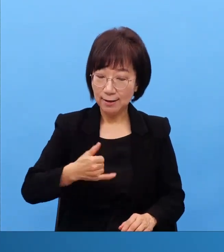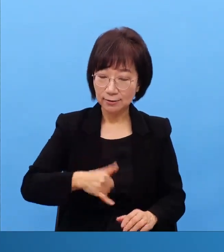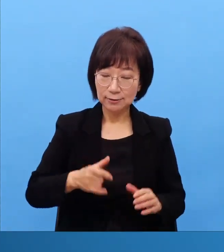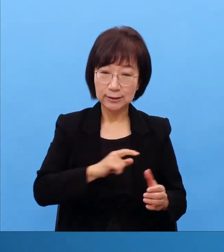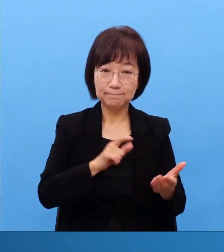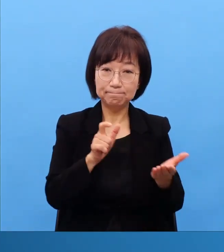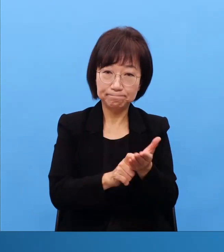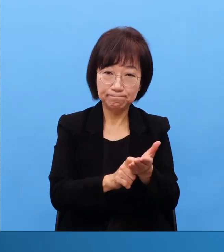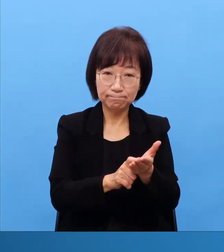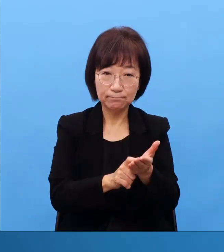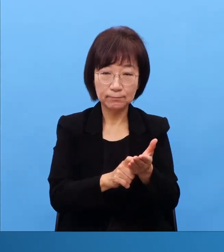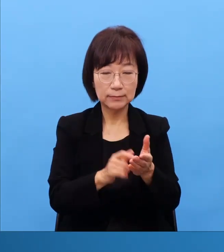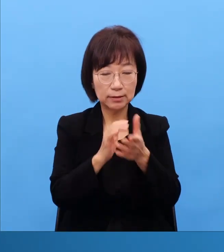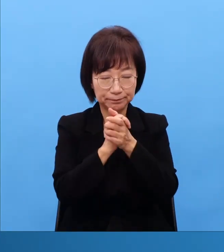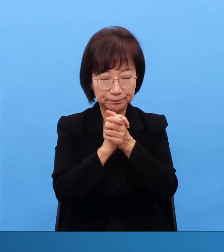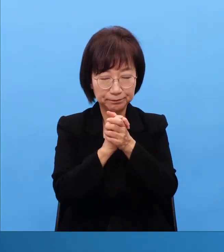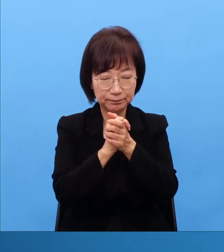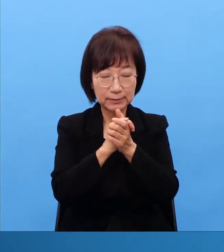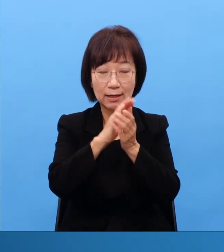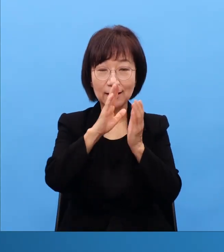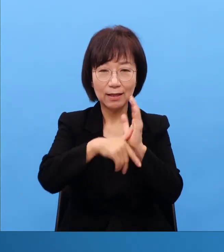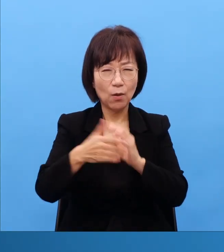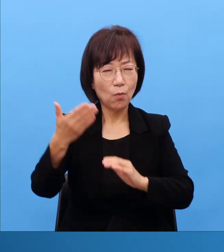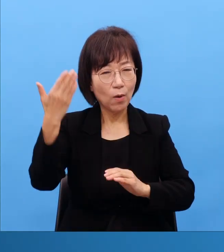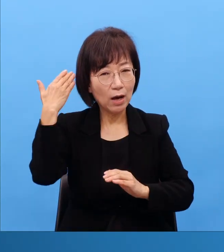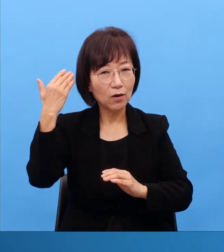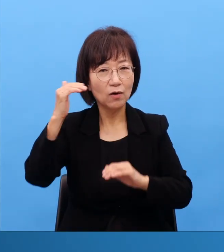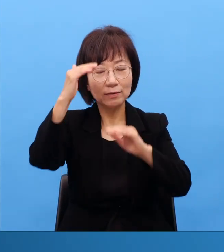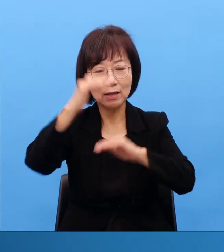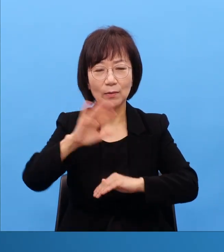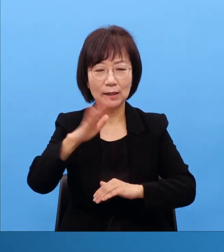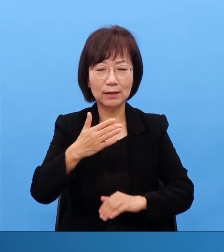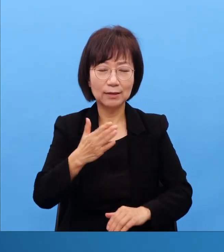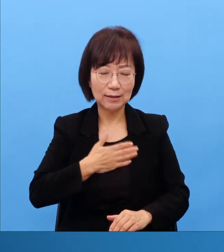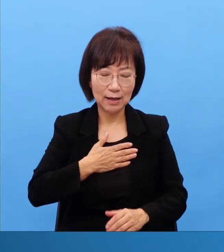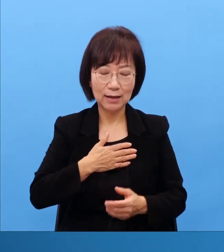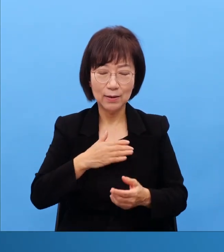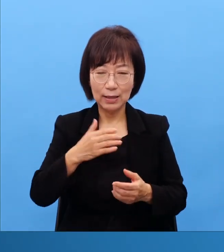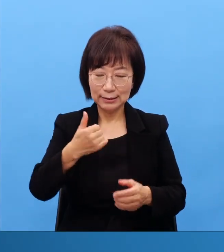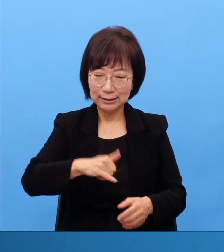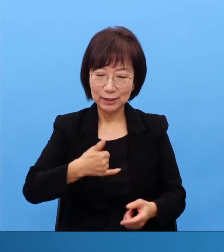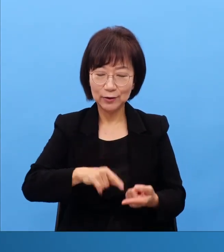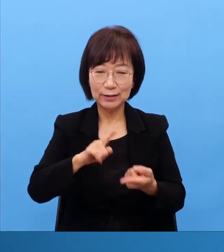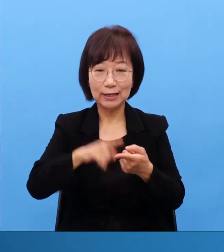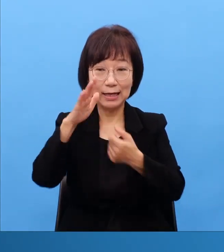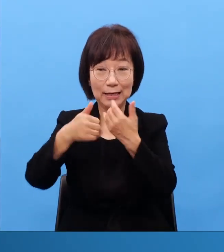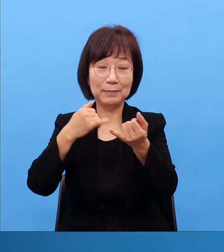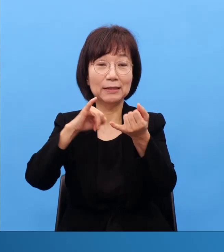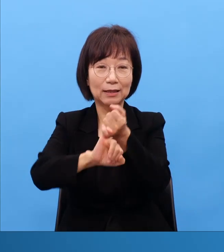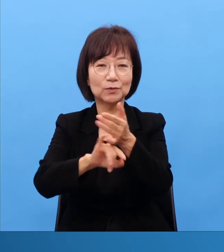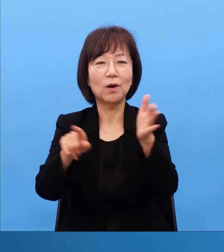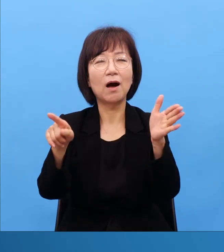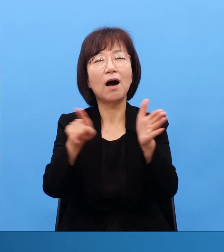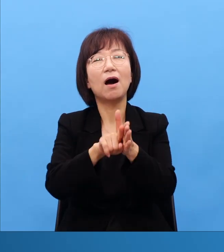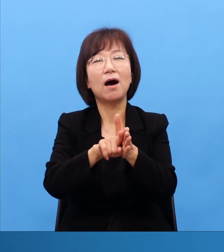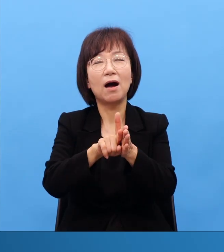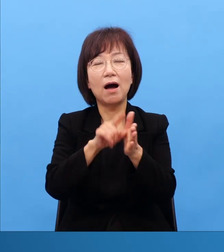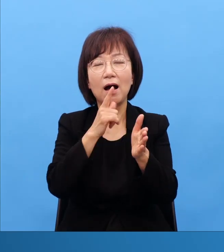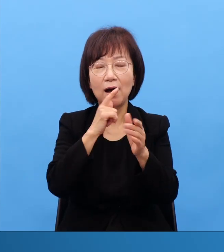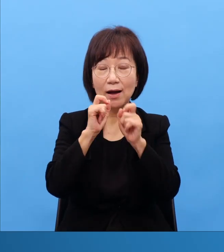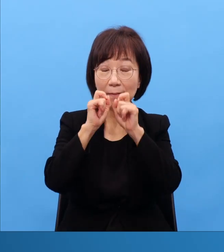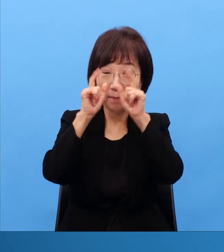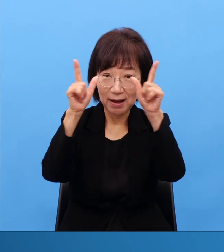과거가 아닌 나와 내 자녀에게 성취될 하나님의 약속으로 믿어지게 되었다. 이것을 자녀에게